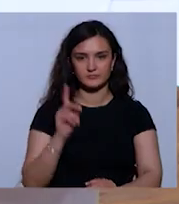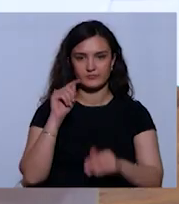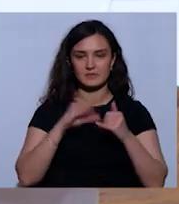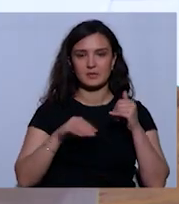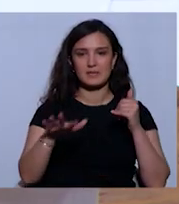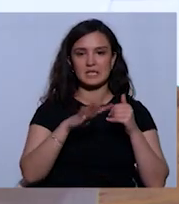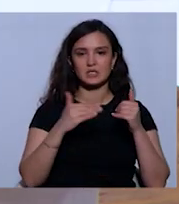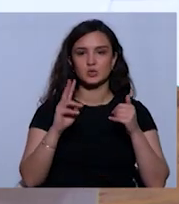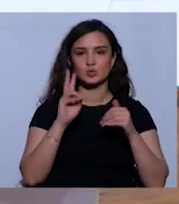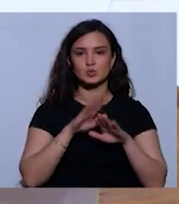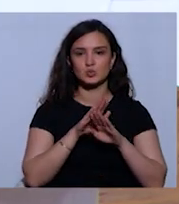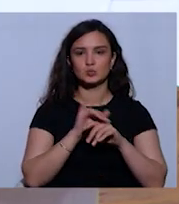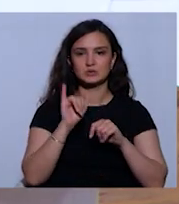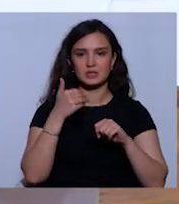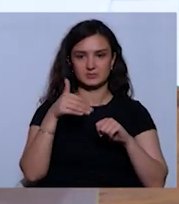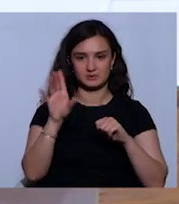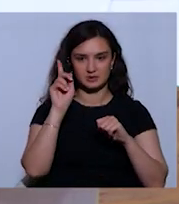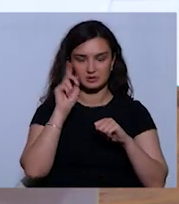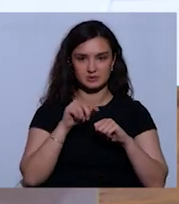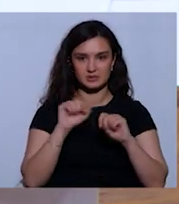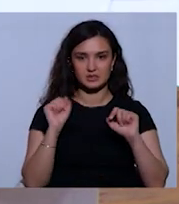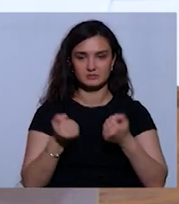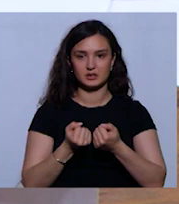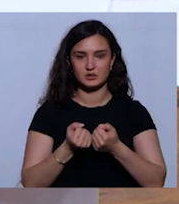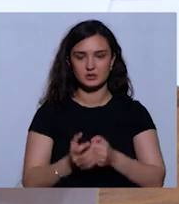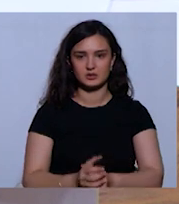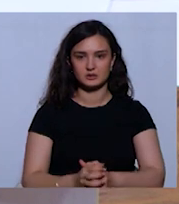ხმელეთის კოზამთარში სადმედეს.